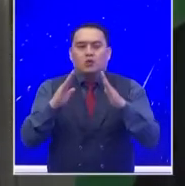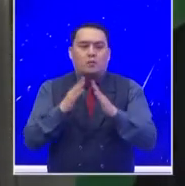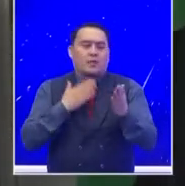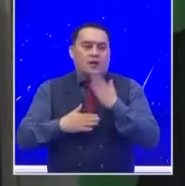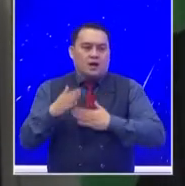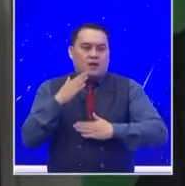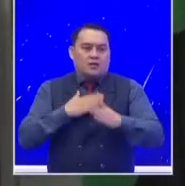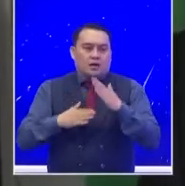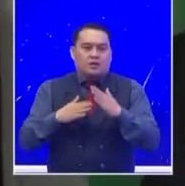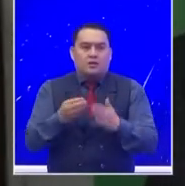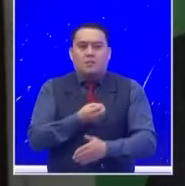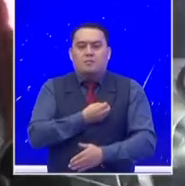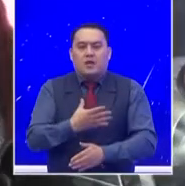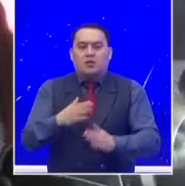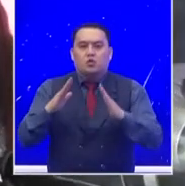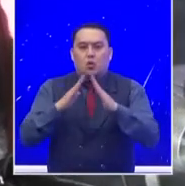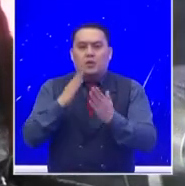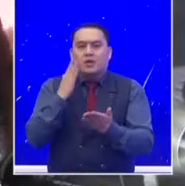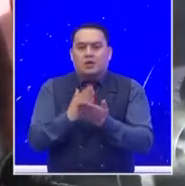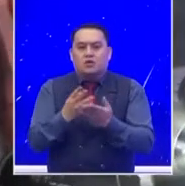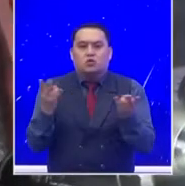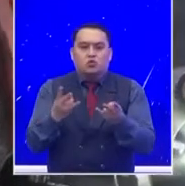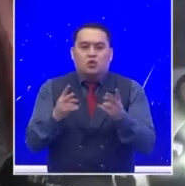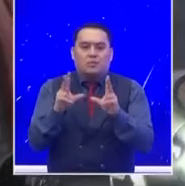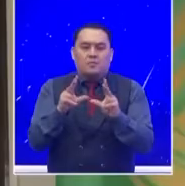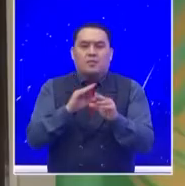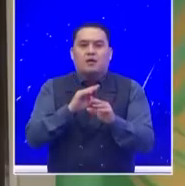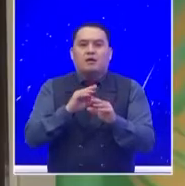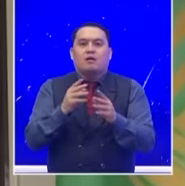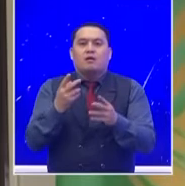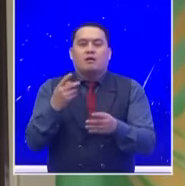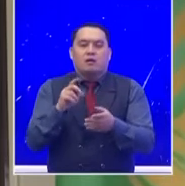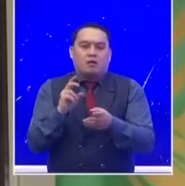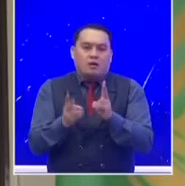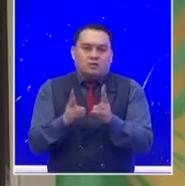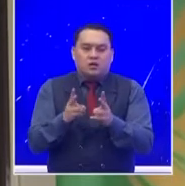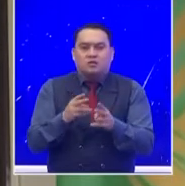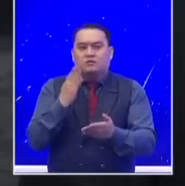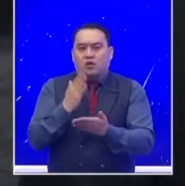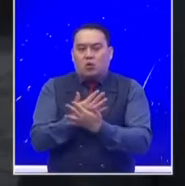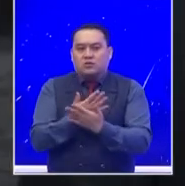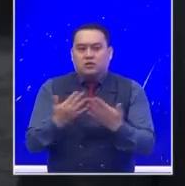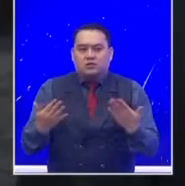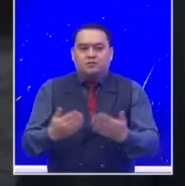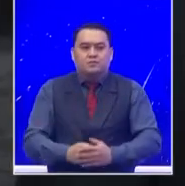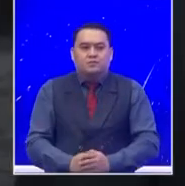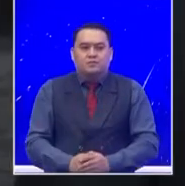порадовали погорельцев меценаты. В доме имеются необходимая мебель и даже хозяйственная утварь.